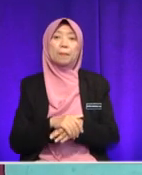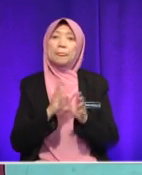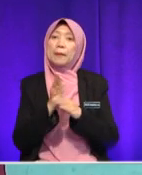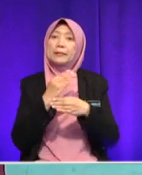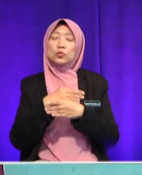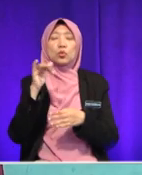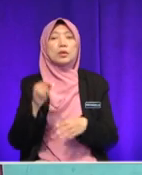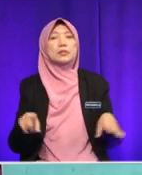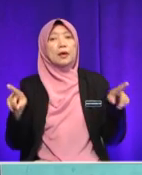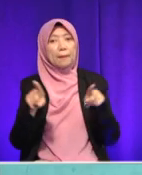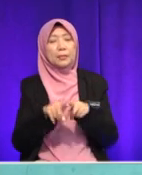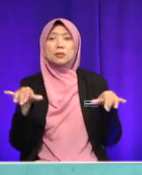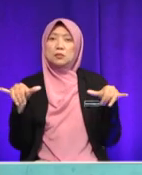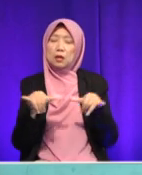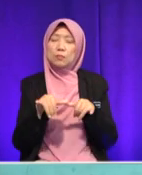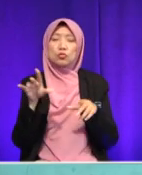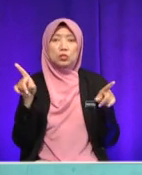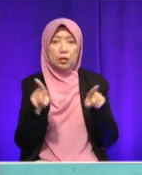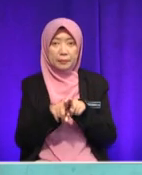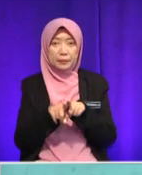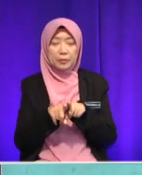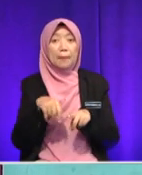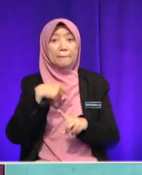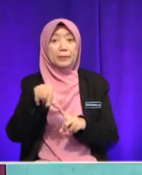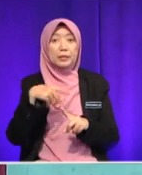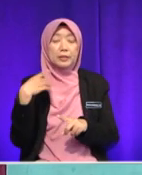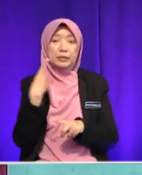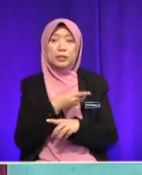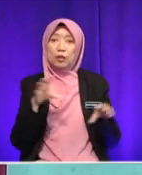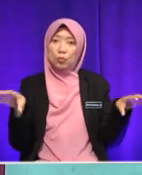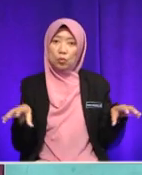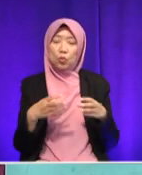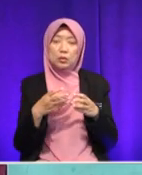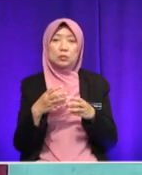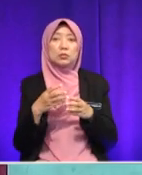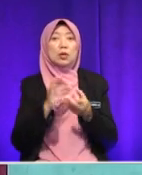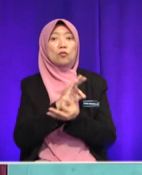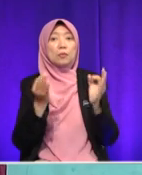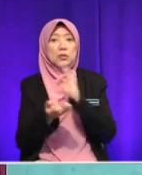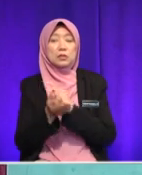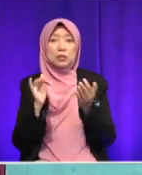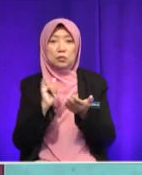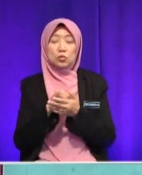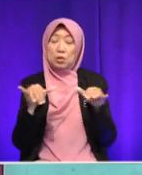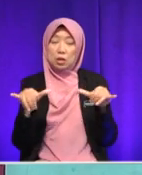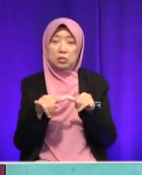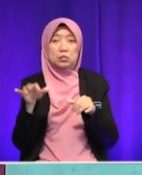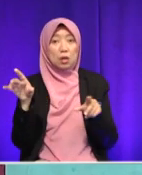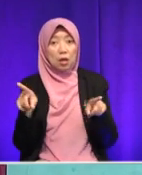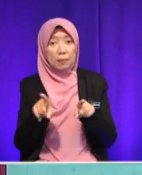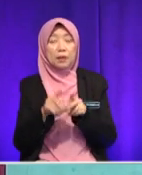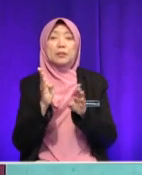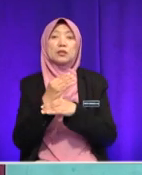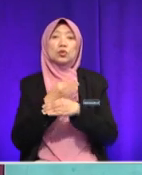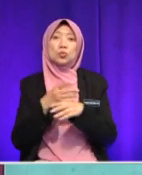bentuknya sama, saiz pun sama. Bila kita lakukan transformasi itu, saiznya sama, bentuk pun